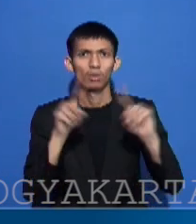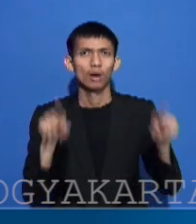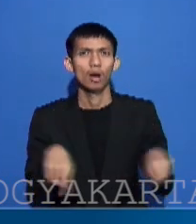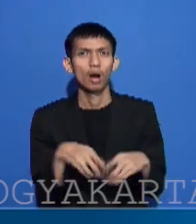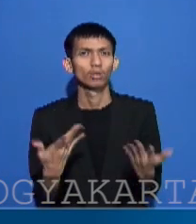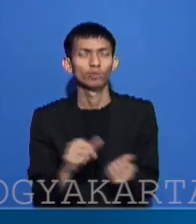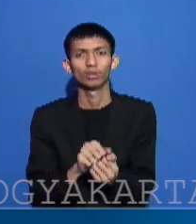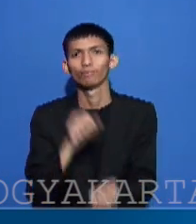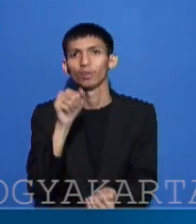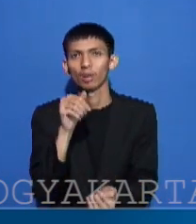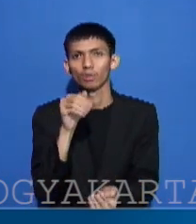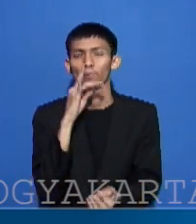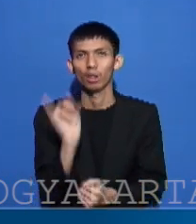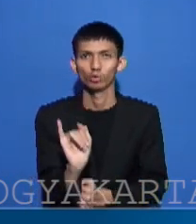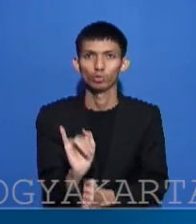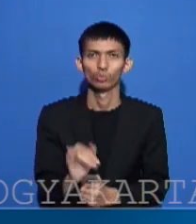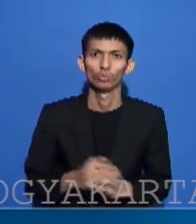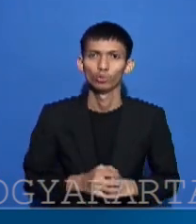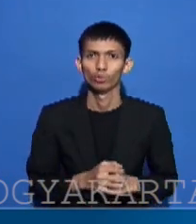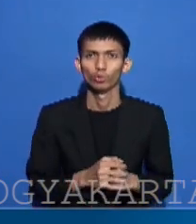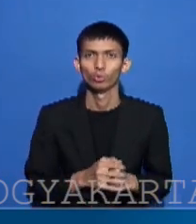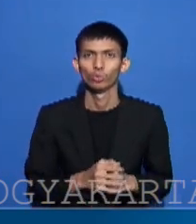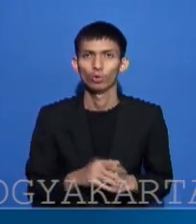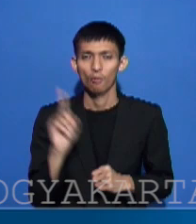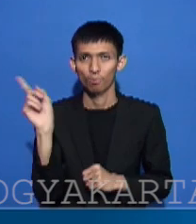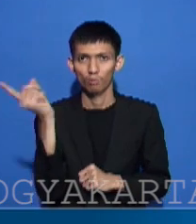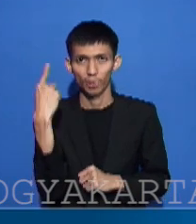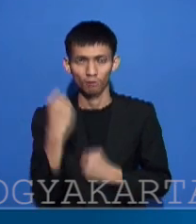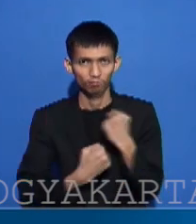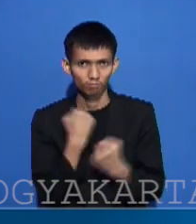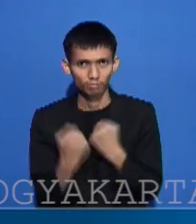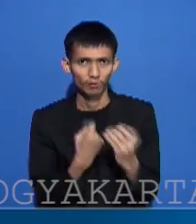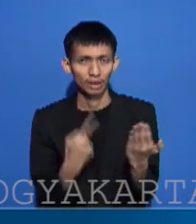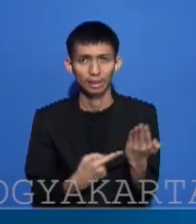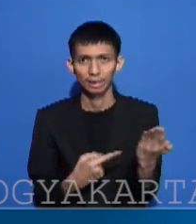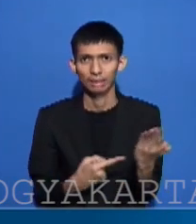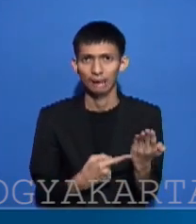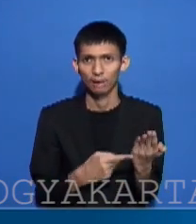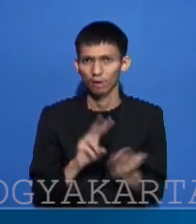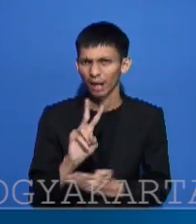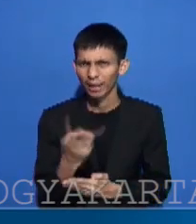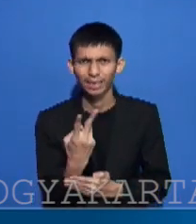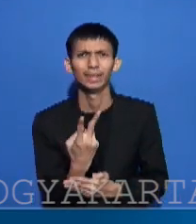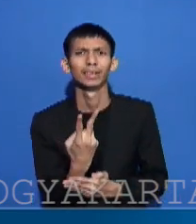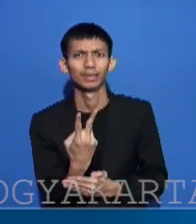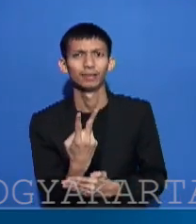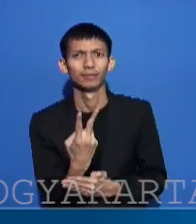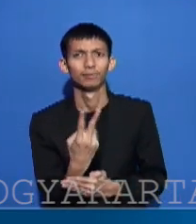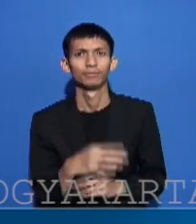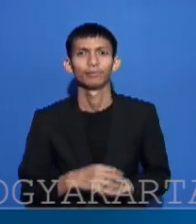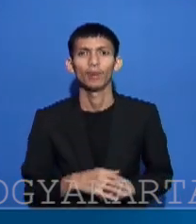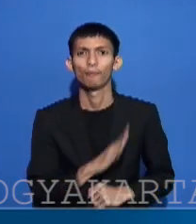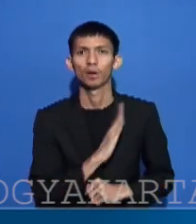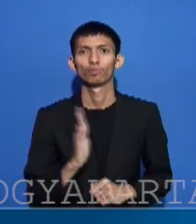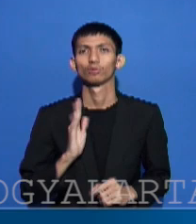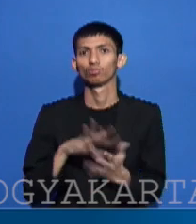diri. Upaya pemerintah dalam mendigitalisasi layanan pertanahan dan buku tanah mendapat dukungan dari pengurus pusat Ikatan Pejabat Pembuat